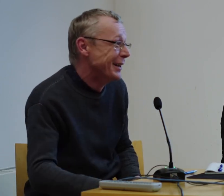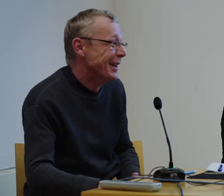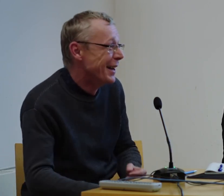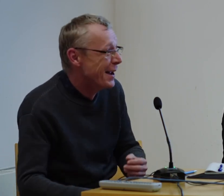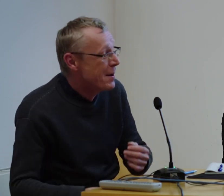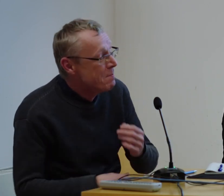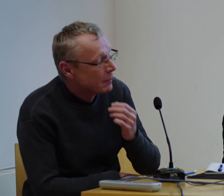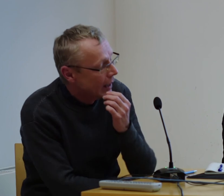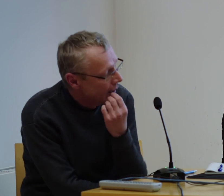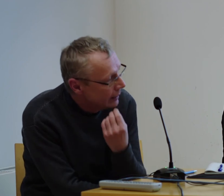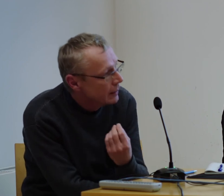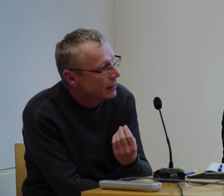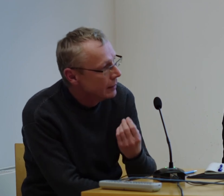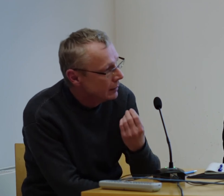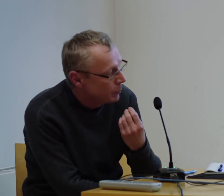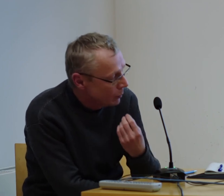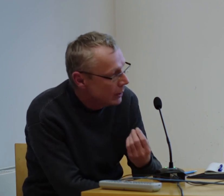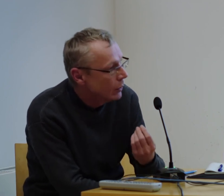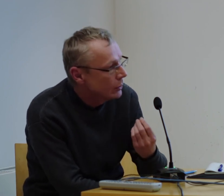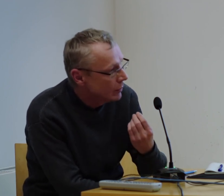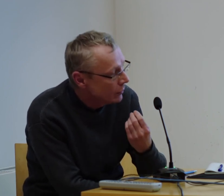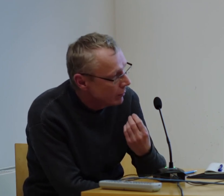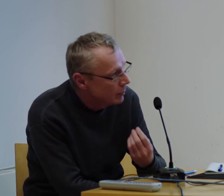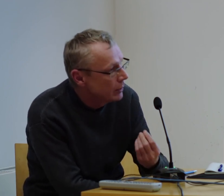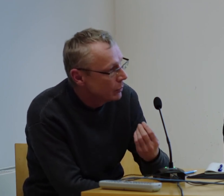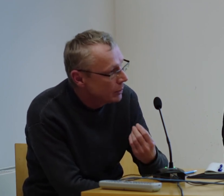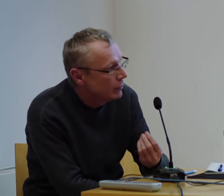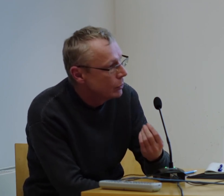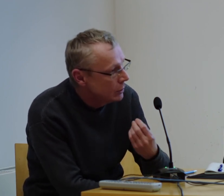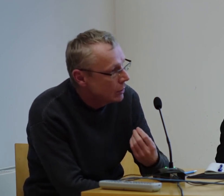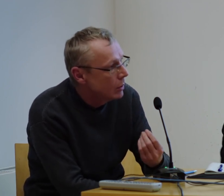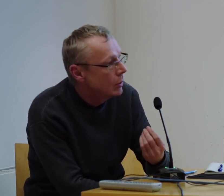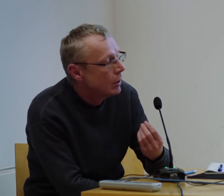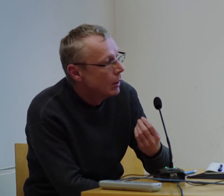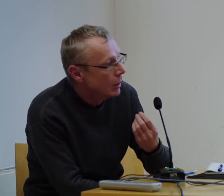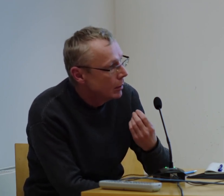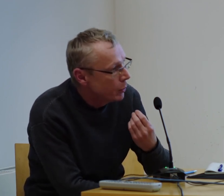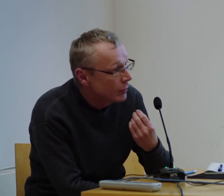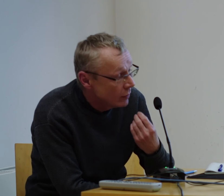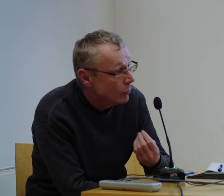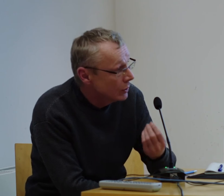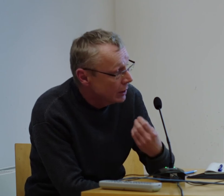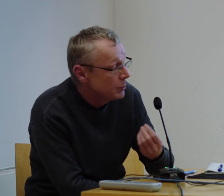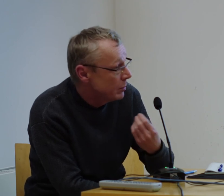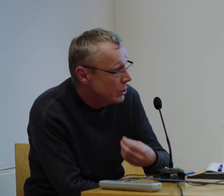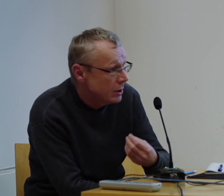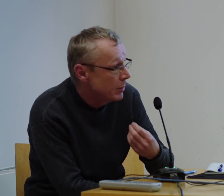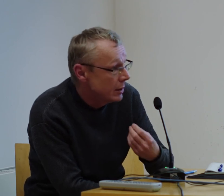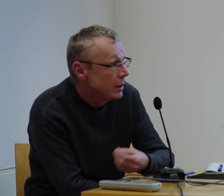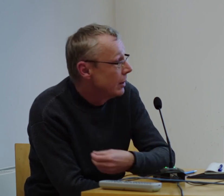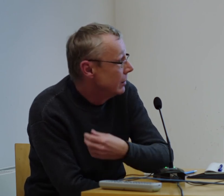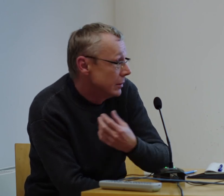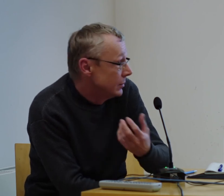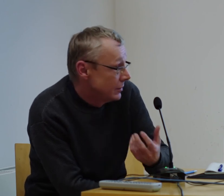hrozně. Ale pro mě jako je to vlastně velmi dobrý vodítko pro věci, o kterých